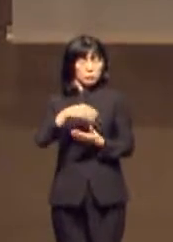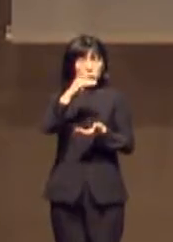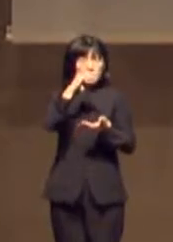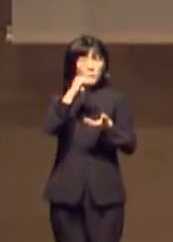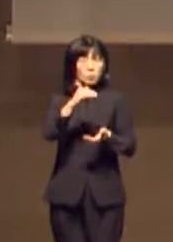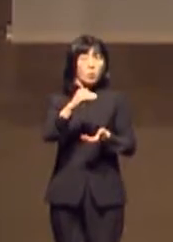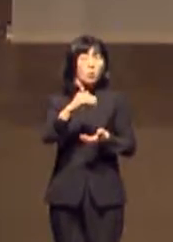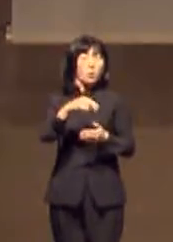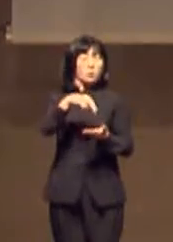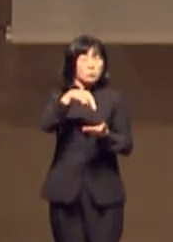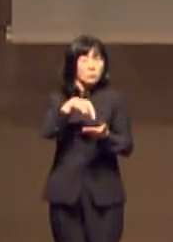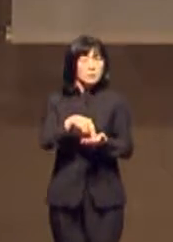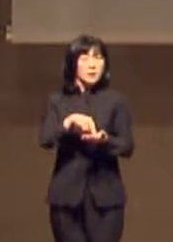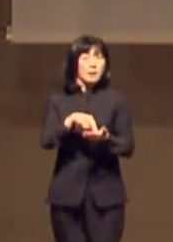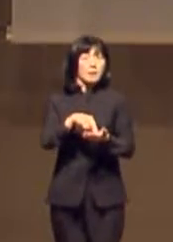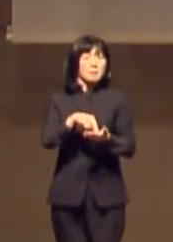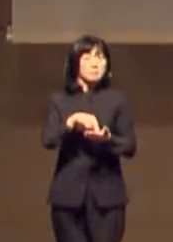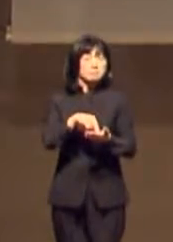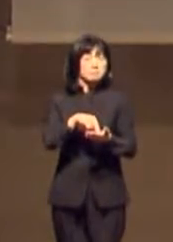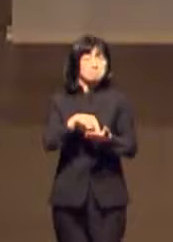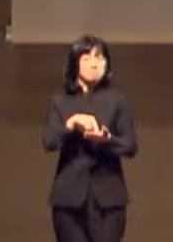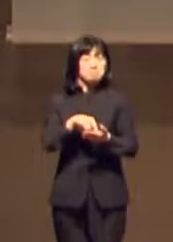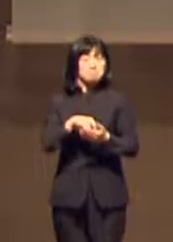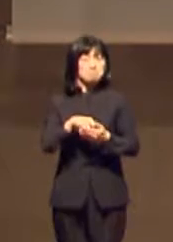ととして